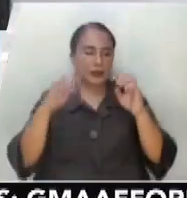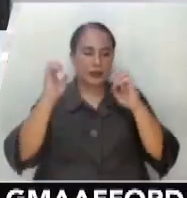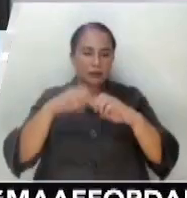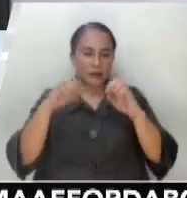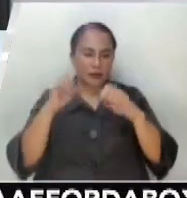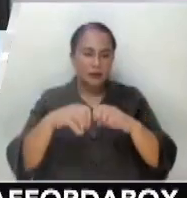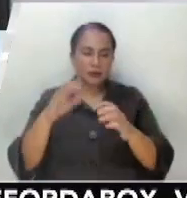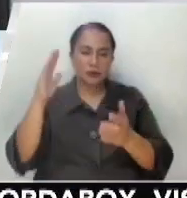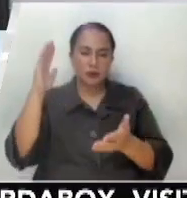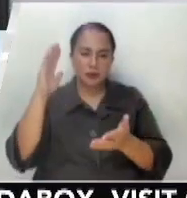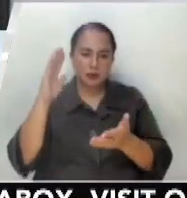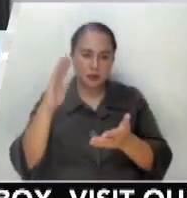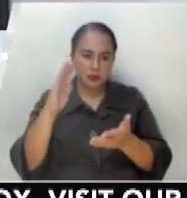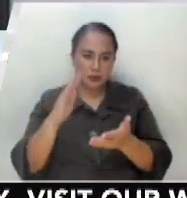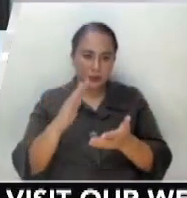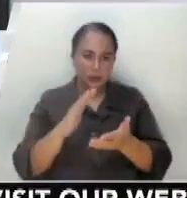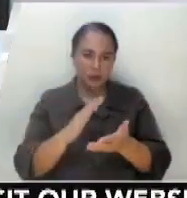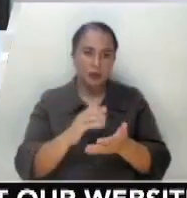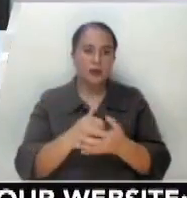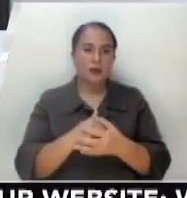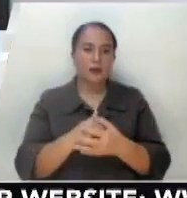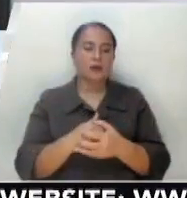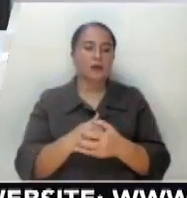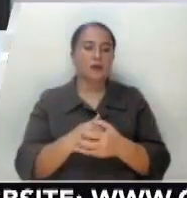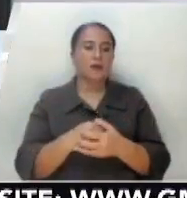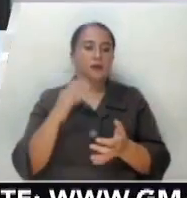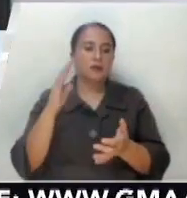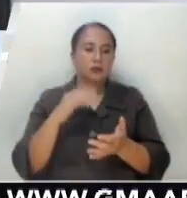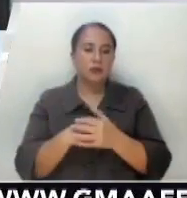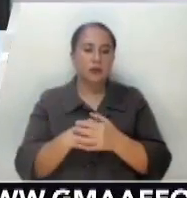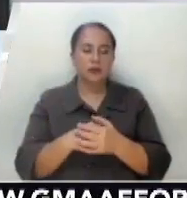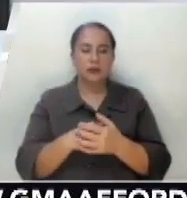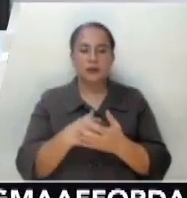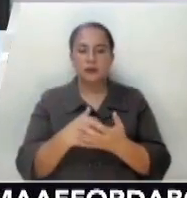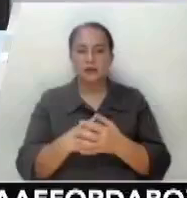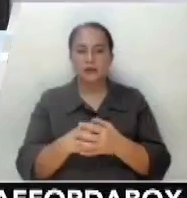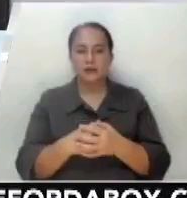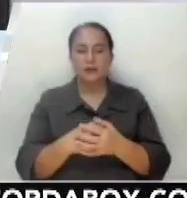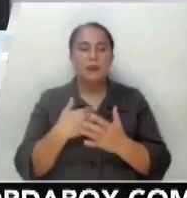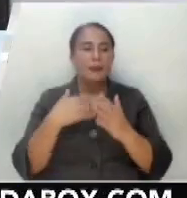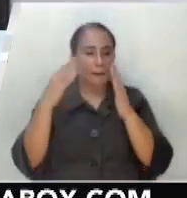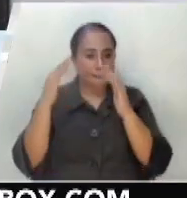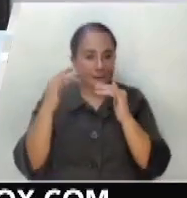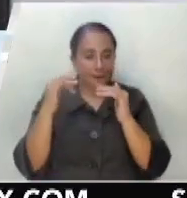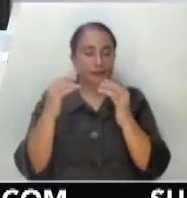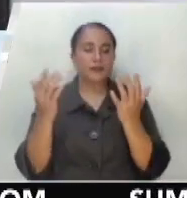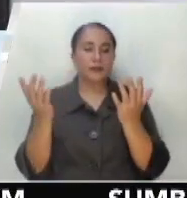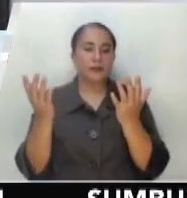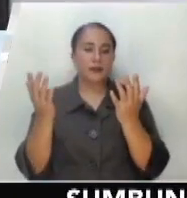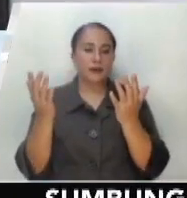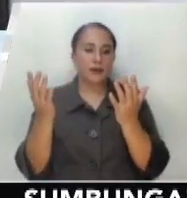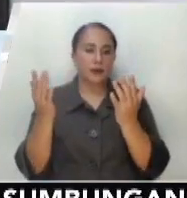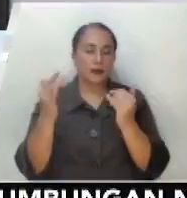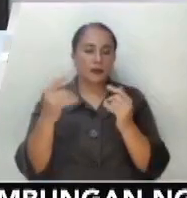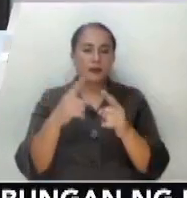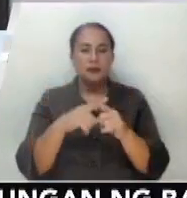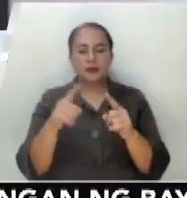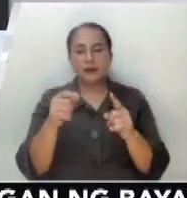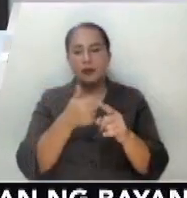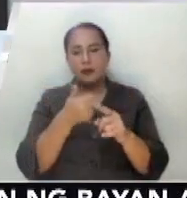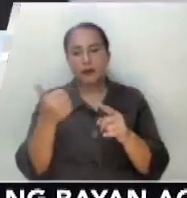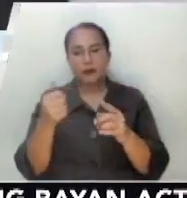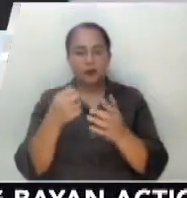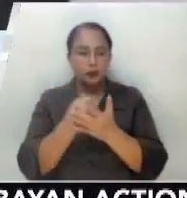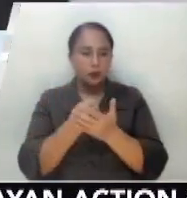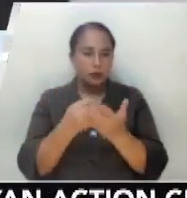ng ah um mababang mababa yyung presyo so hopefully yung makuha natin na ibang sources ay mababa yyung